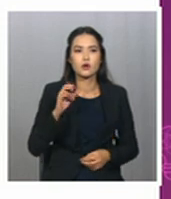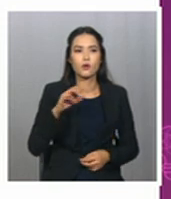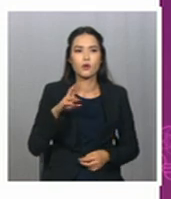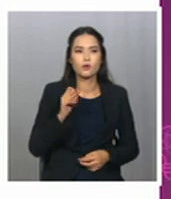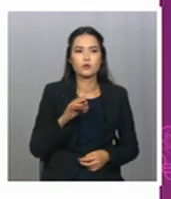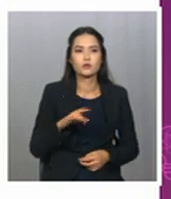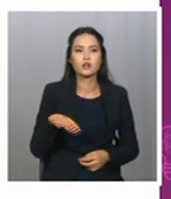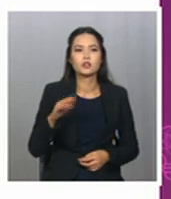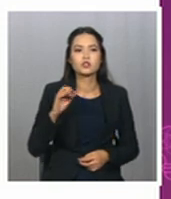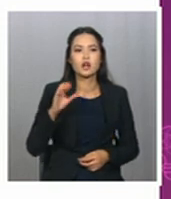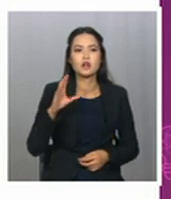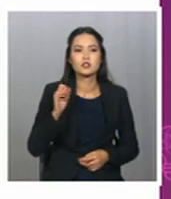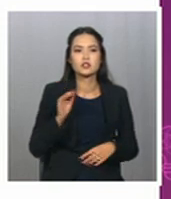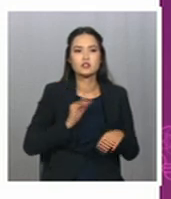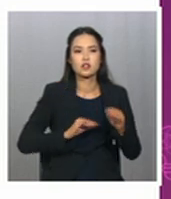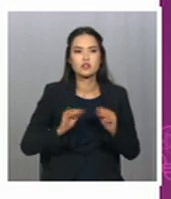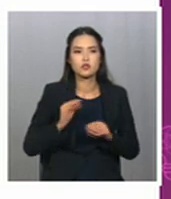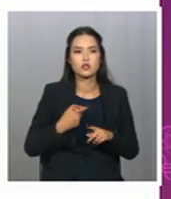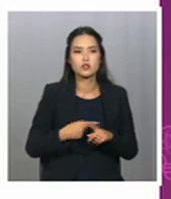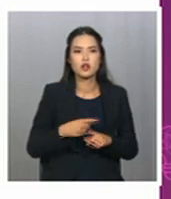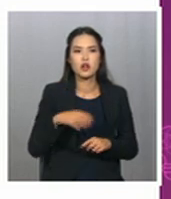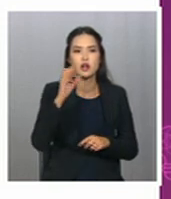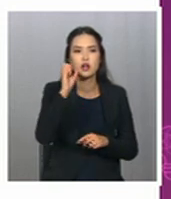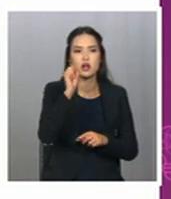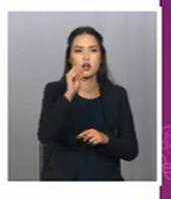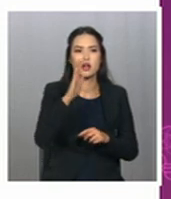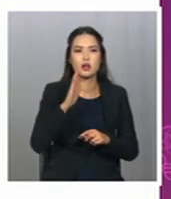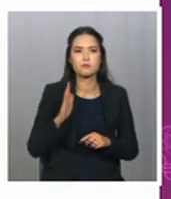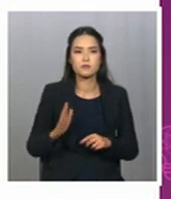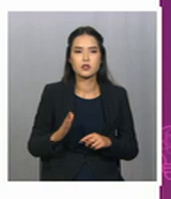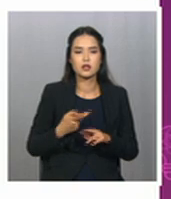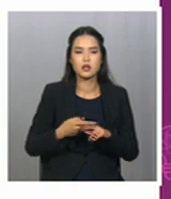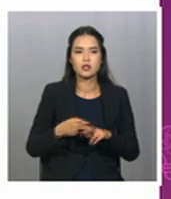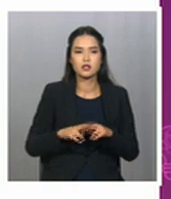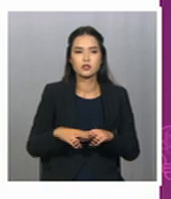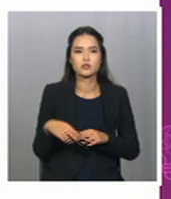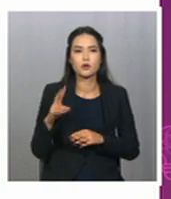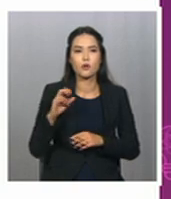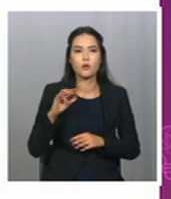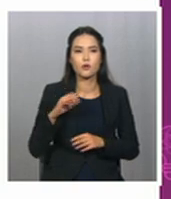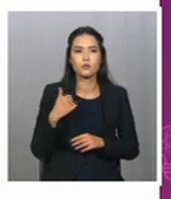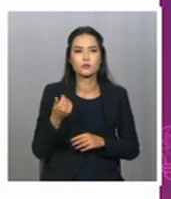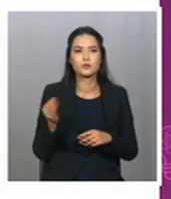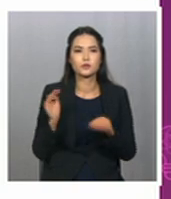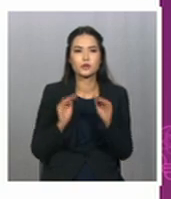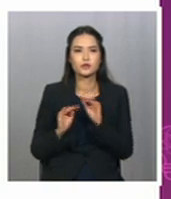конустың жасаушысы деп аталады. АВ конустың жасаушысы.